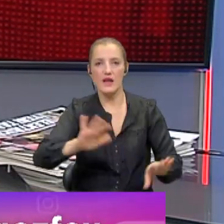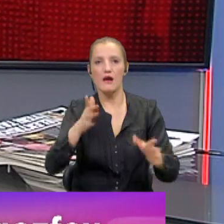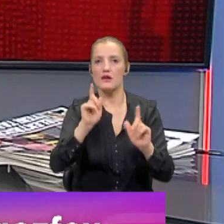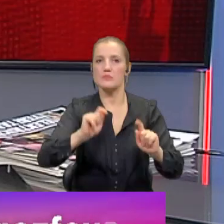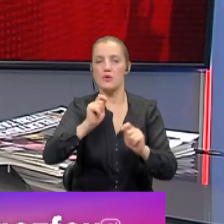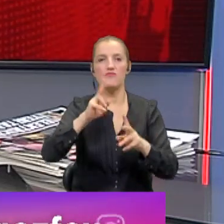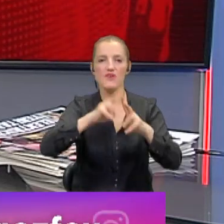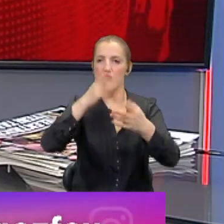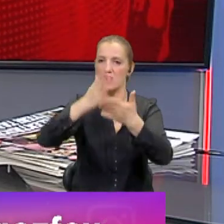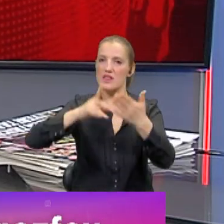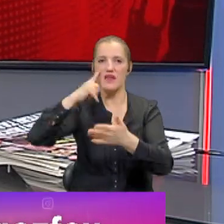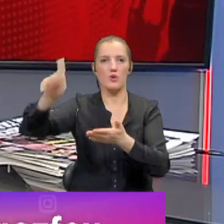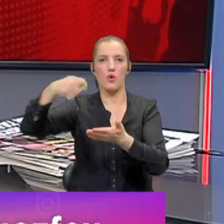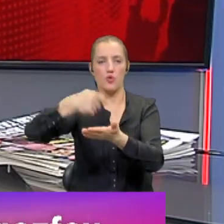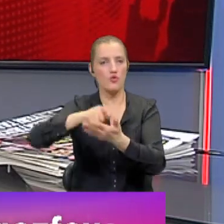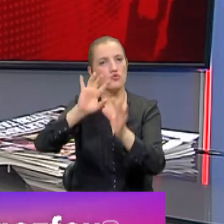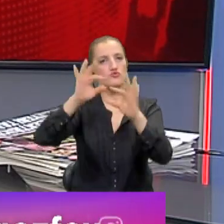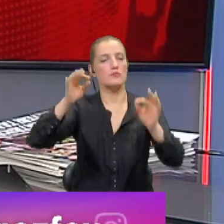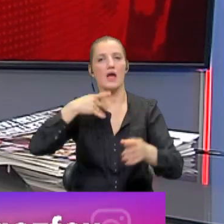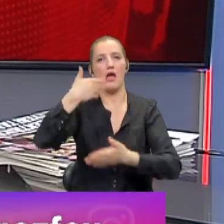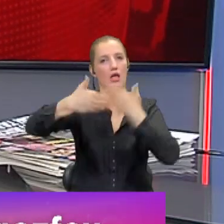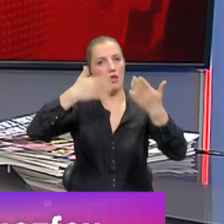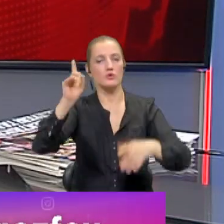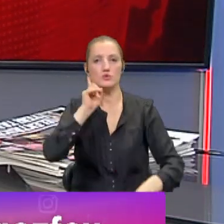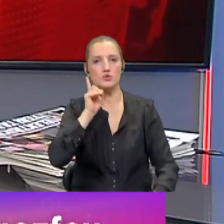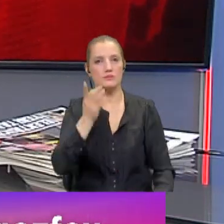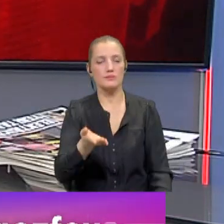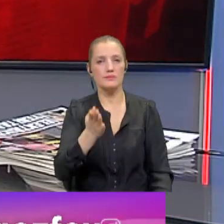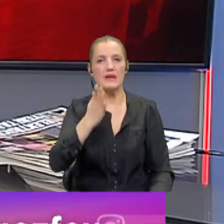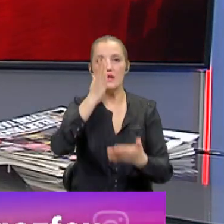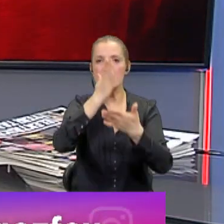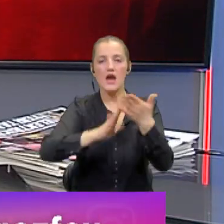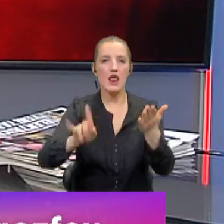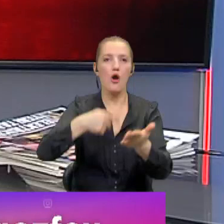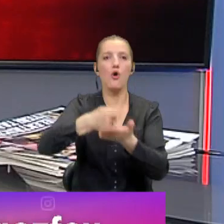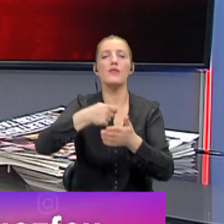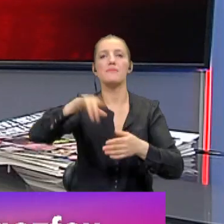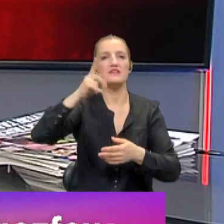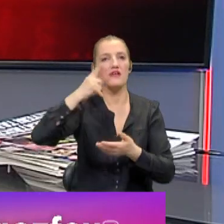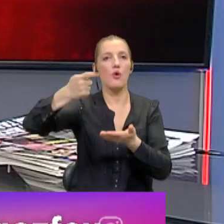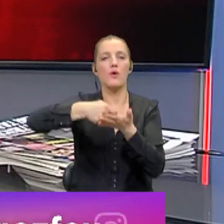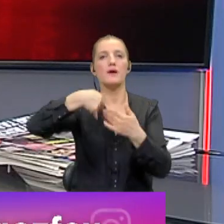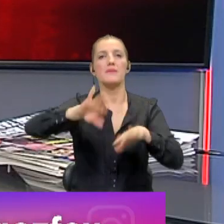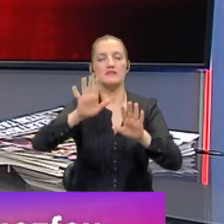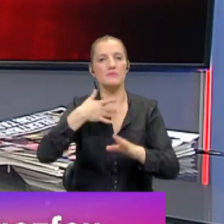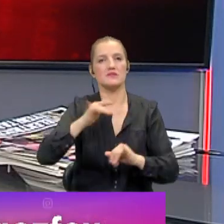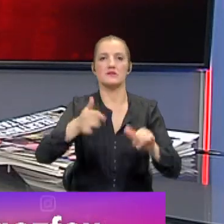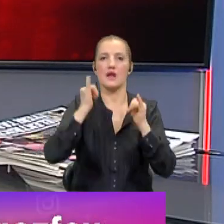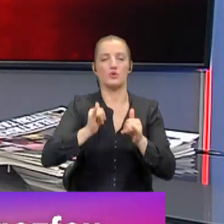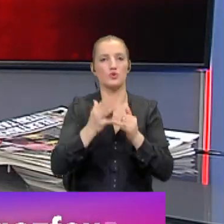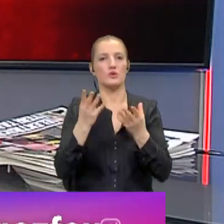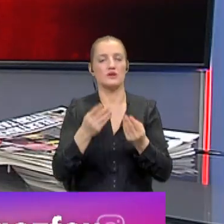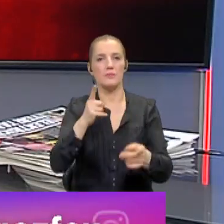zaten faturanın yarısını Biz ediyoruz bu cümleleri duyduk Bir de faturanın yarısı ödenmezse halimiz daha da perişan olacakmış